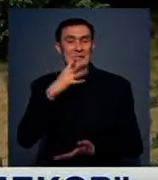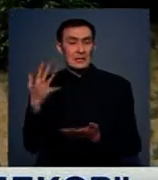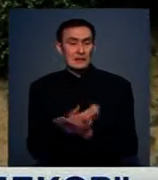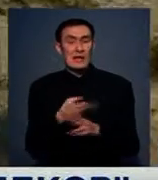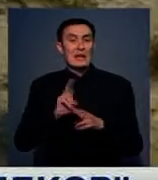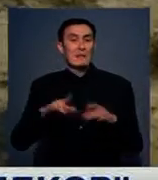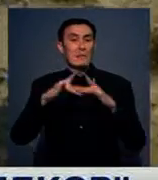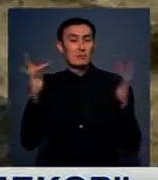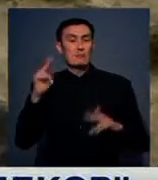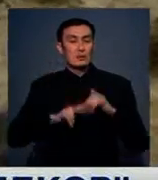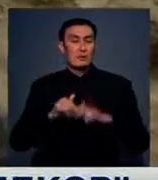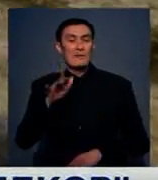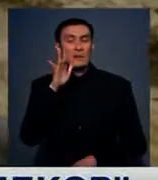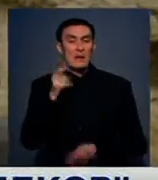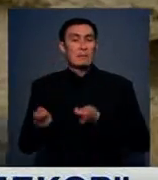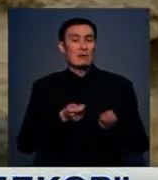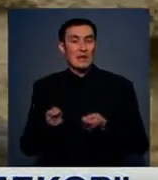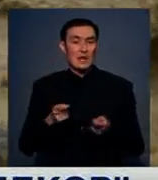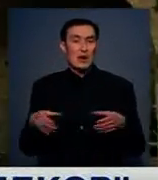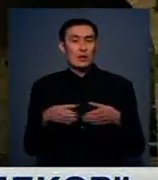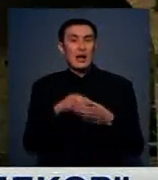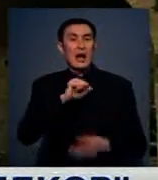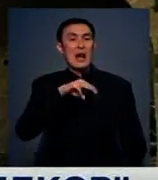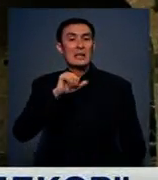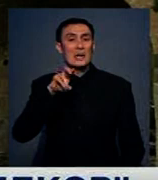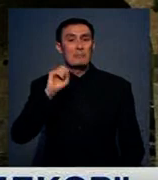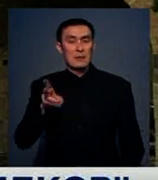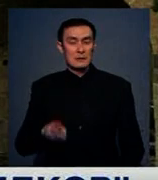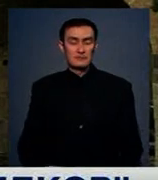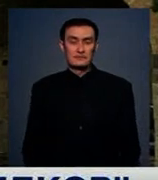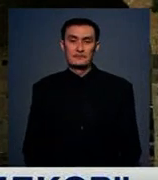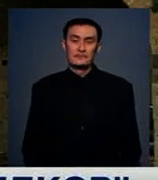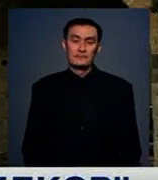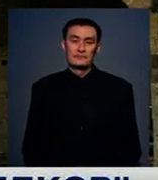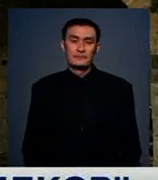этого моста. Он был построен во времена правления рода Атабек.